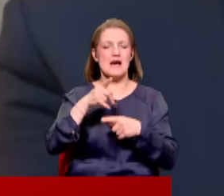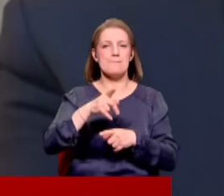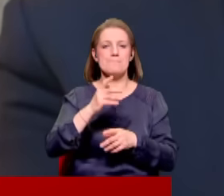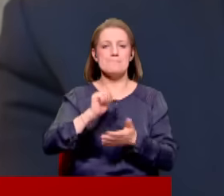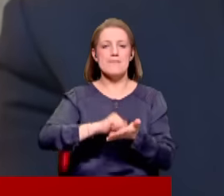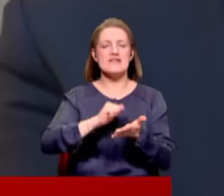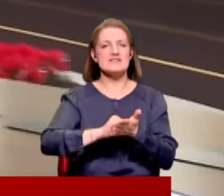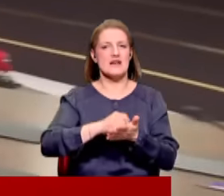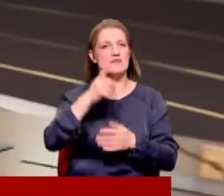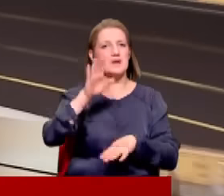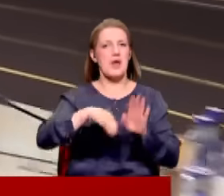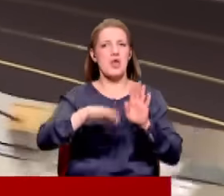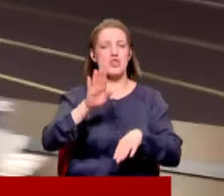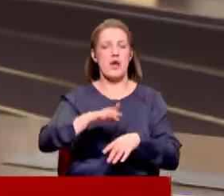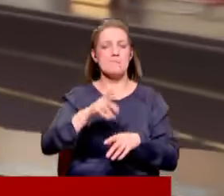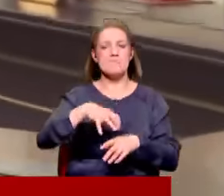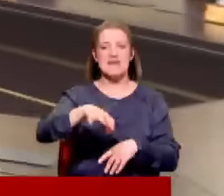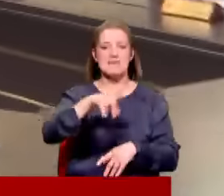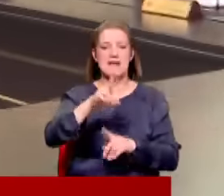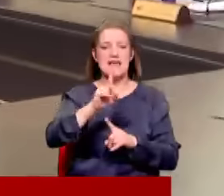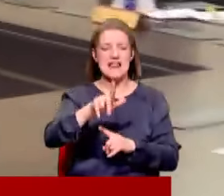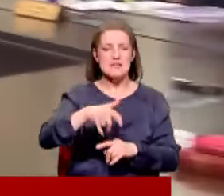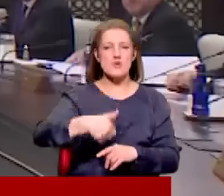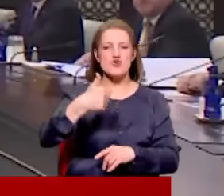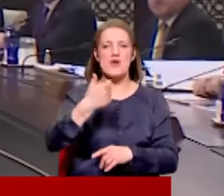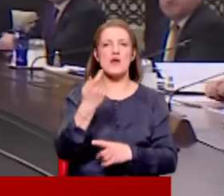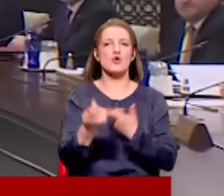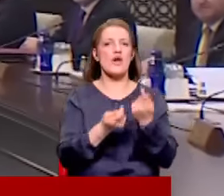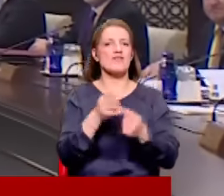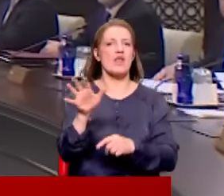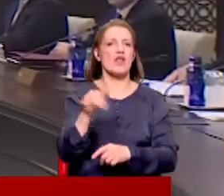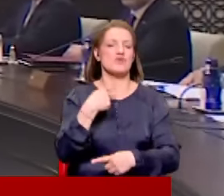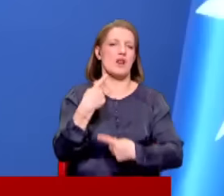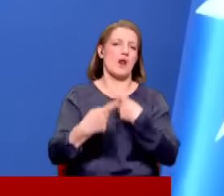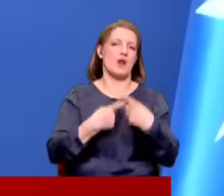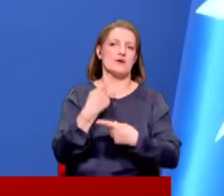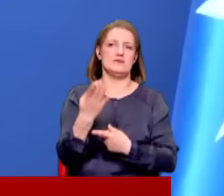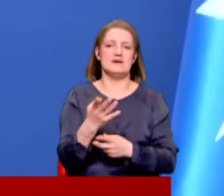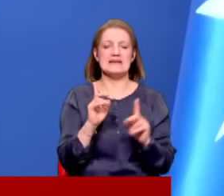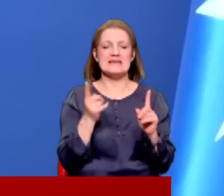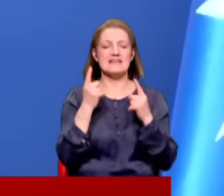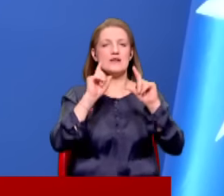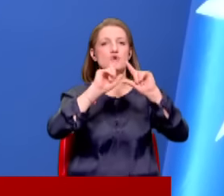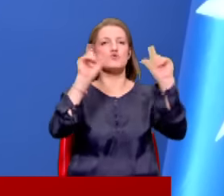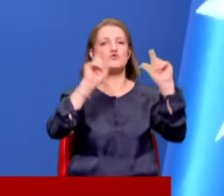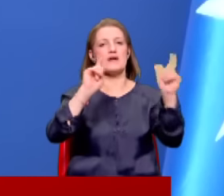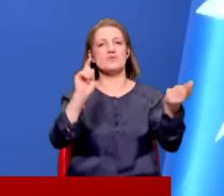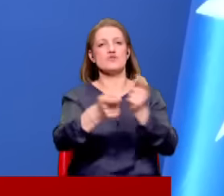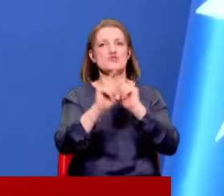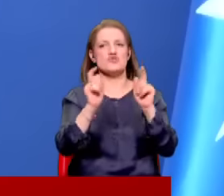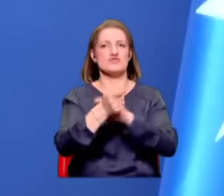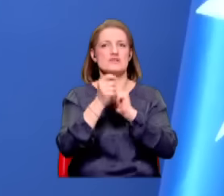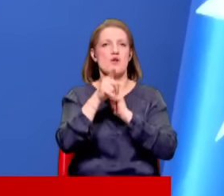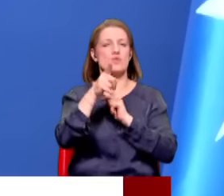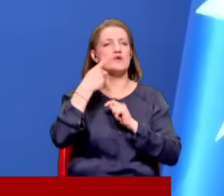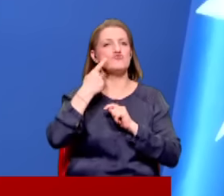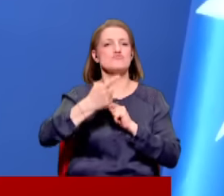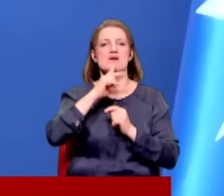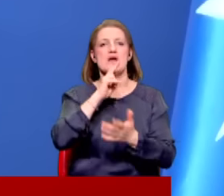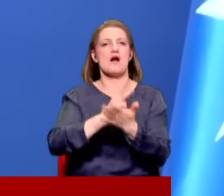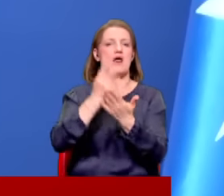birimiyle AK Parti İstanbul ve Ankara il başkanlarının görevden alınacağı konuşuluyor. Yetkili kurullardaki değişikliklerse onlar zaten